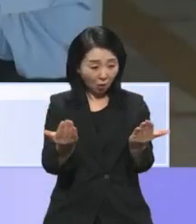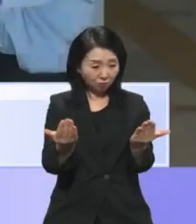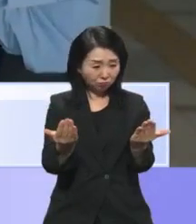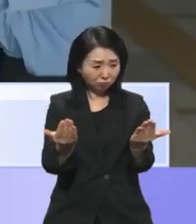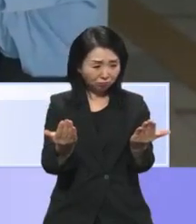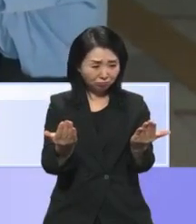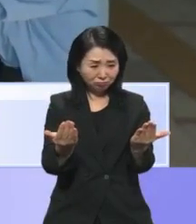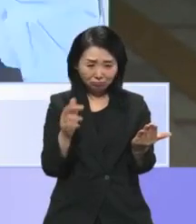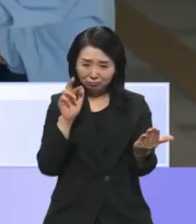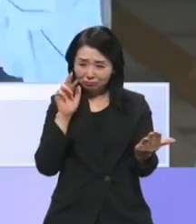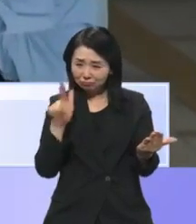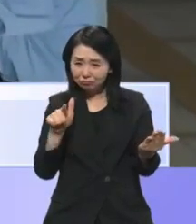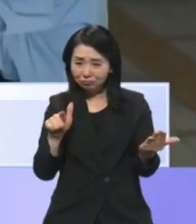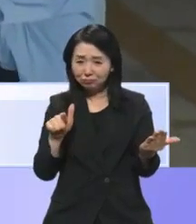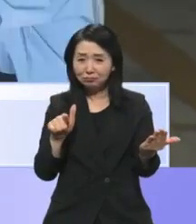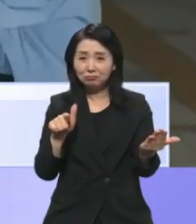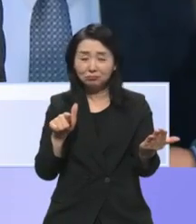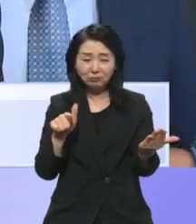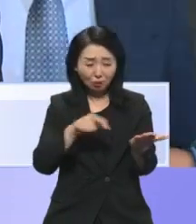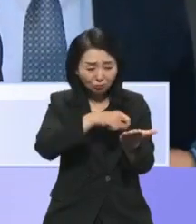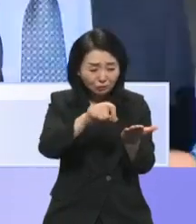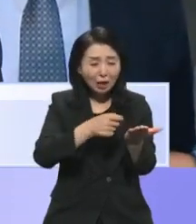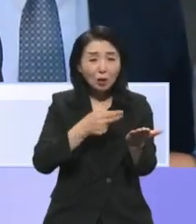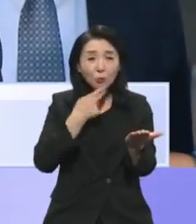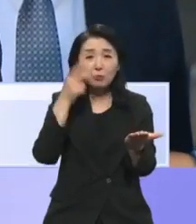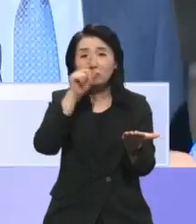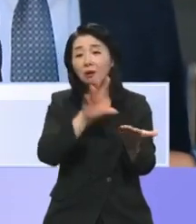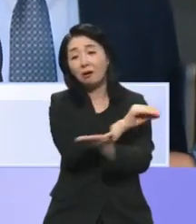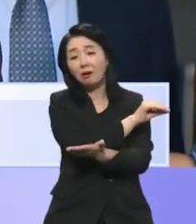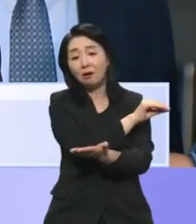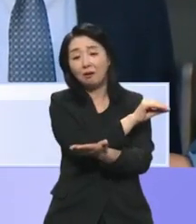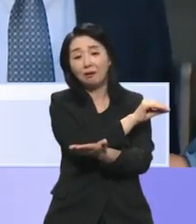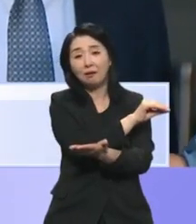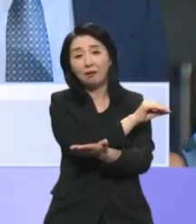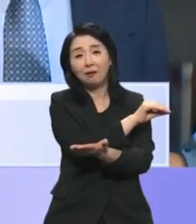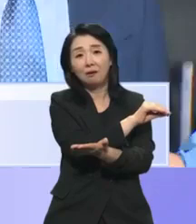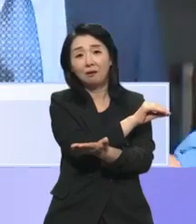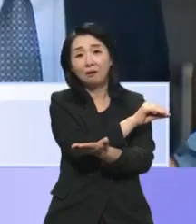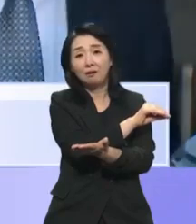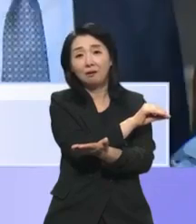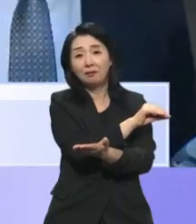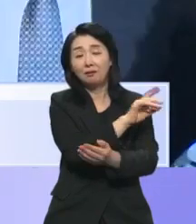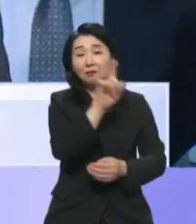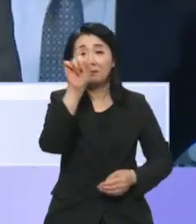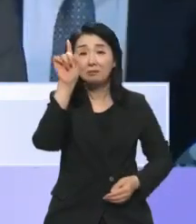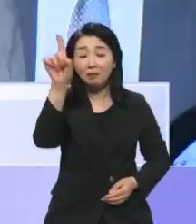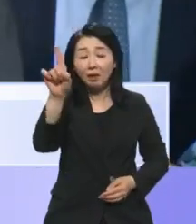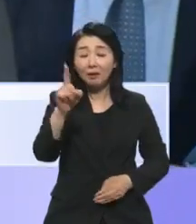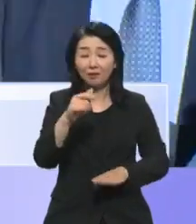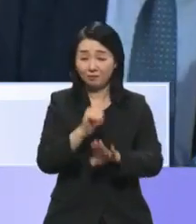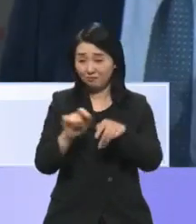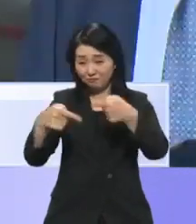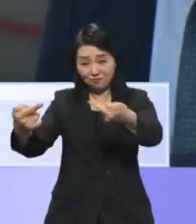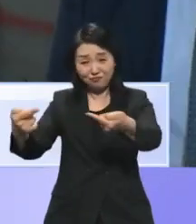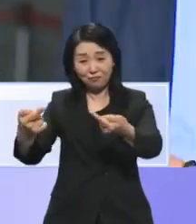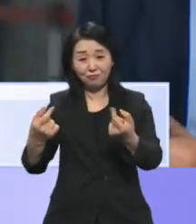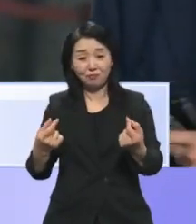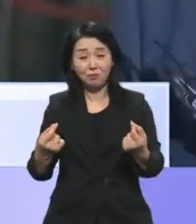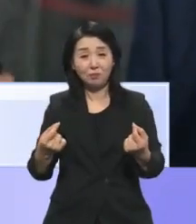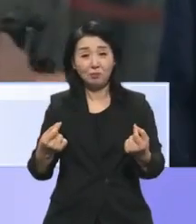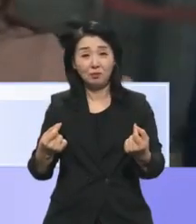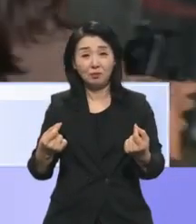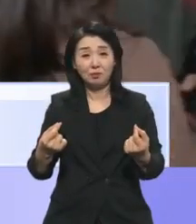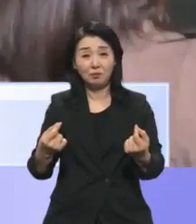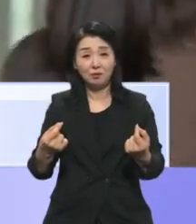그나마 진술서 날인도 안 하고 그냥 퇴실했다는 거예요 그리고 그 내일 뭐 결국엔 갑니다만 그 애초에